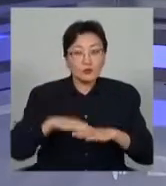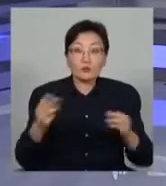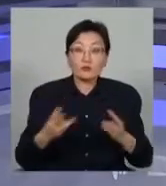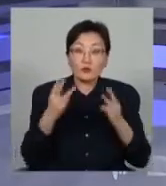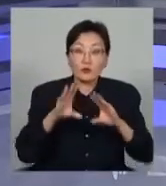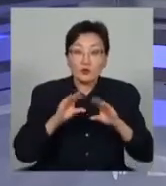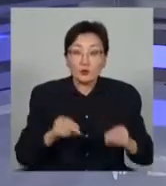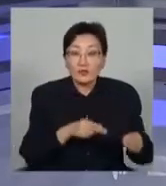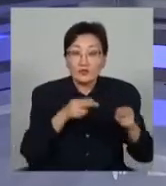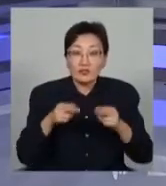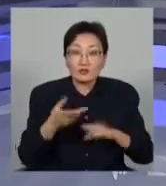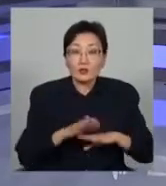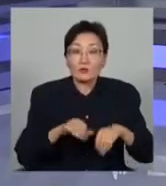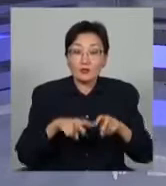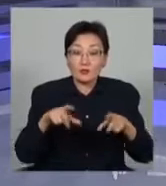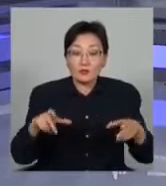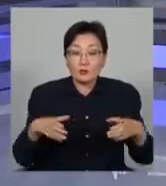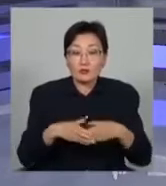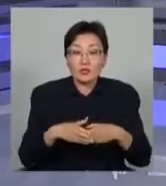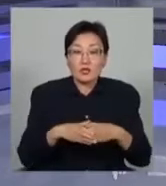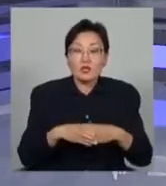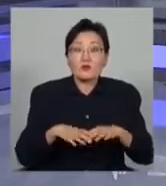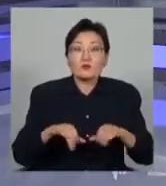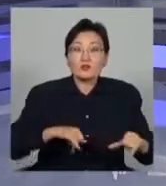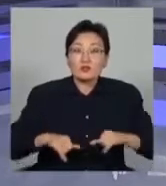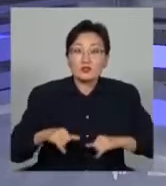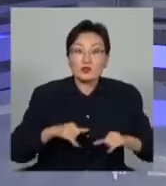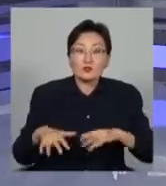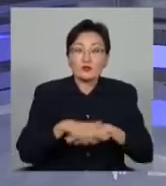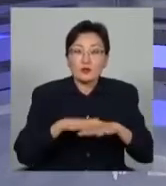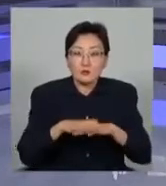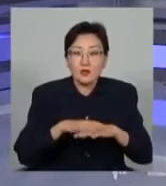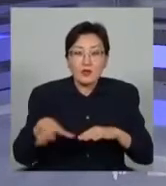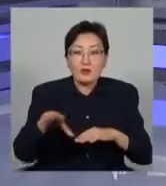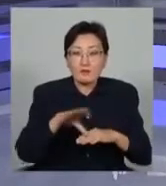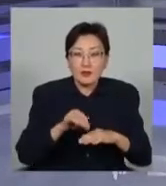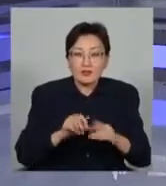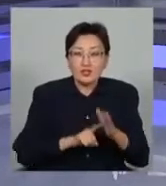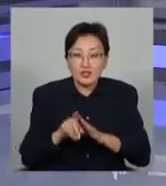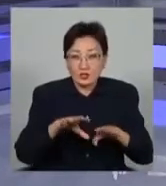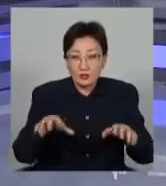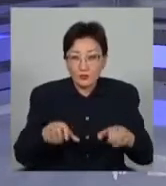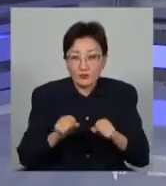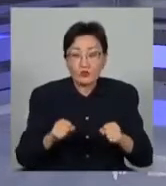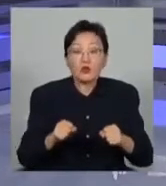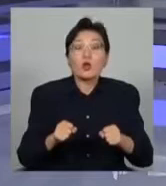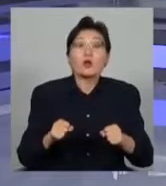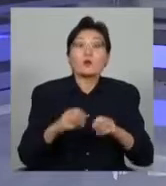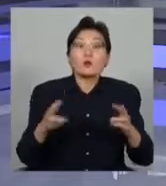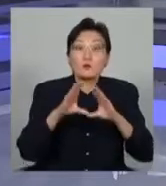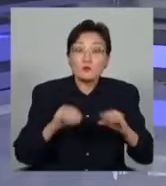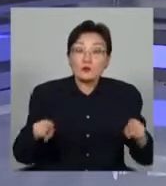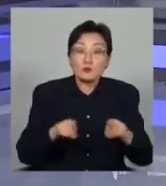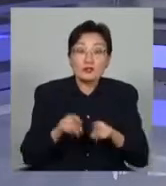өртті ауыздықтауға келген төтеншеліктерді арандатушыларға ерген көпшілік маңына да жолатпапты. Сол күндері өрт сөндірушілер осылай